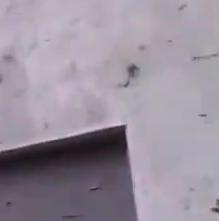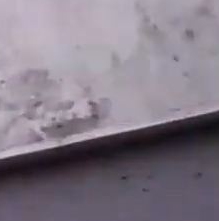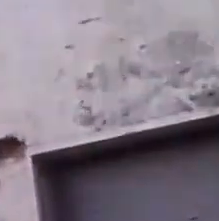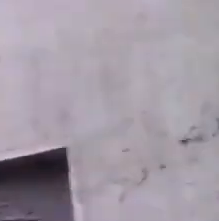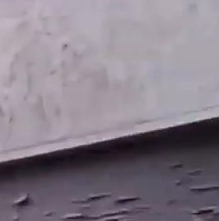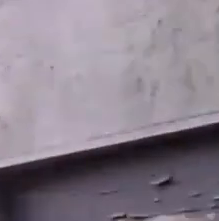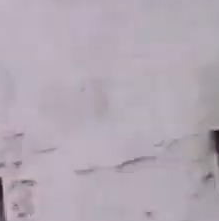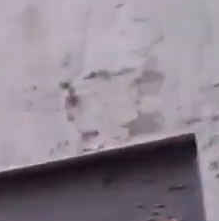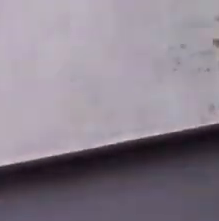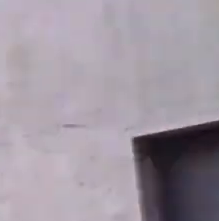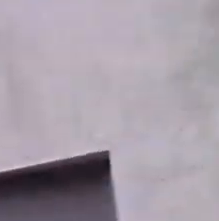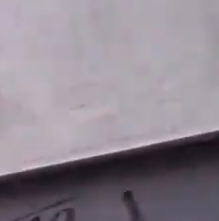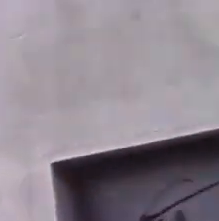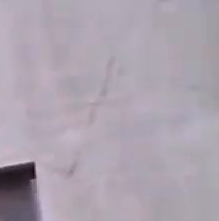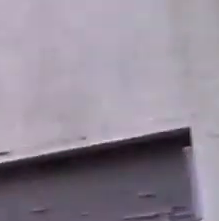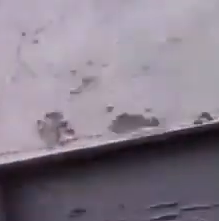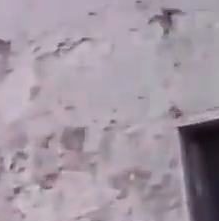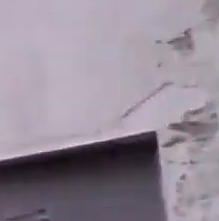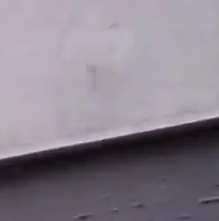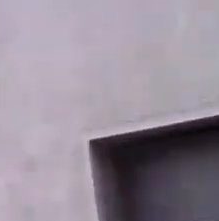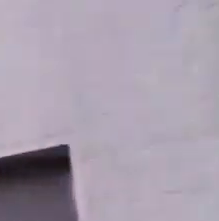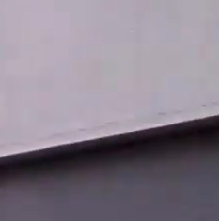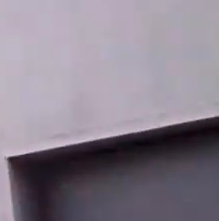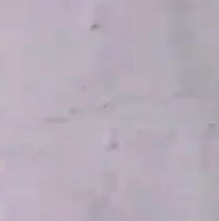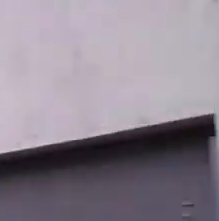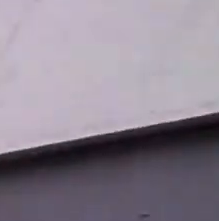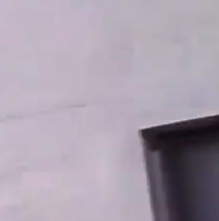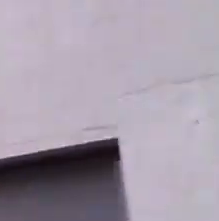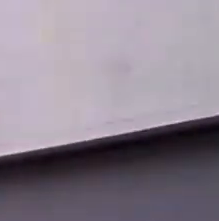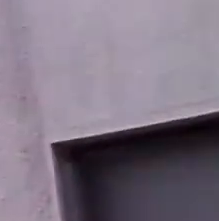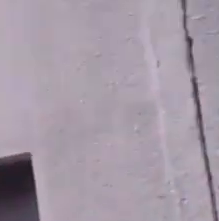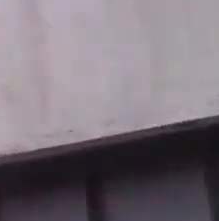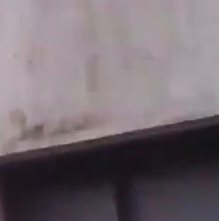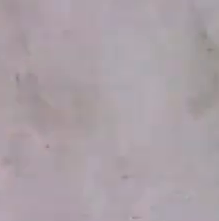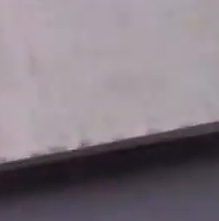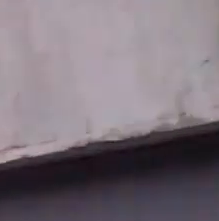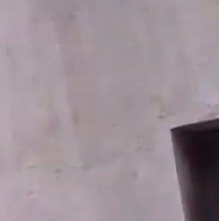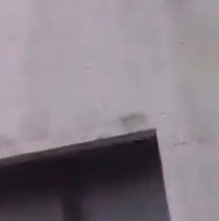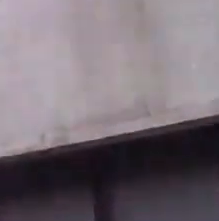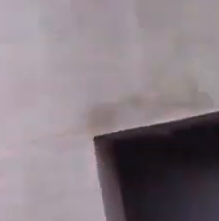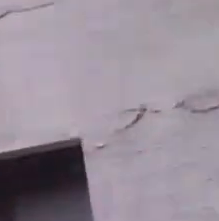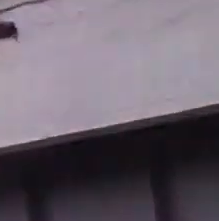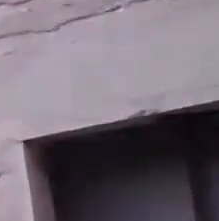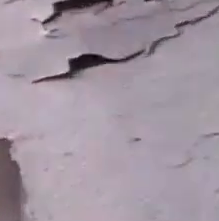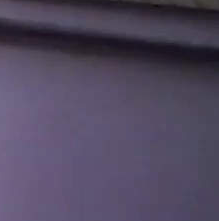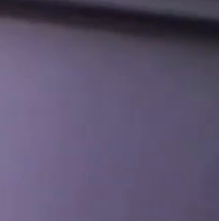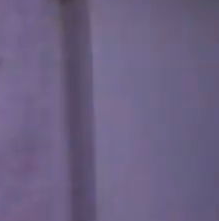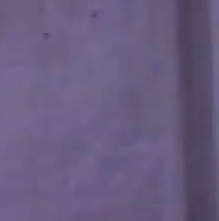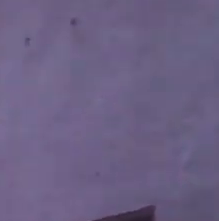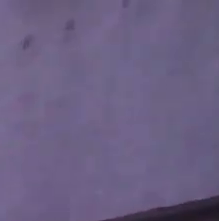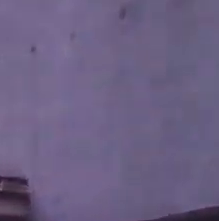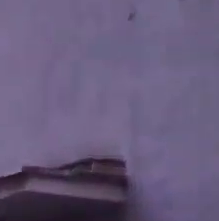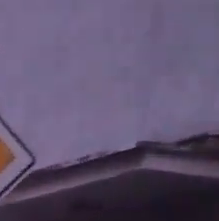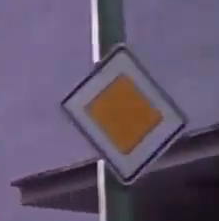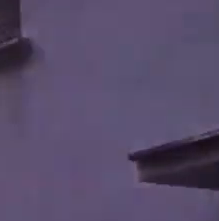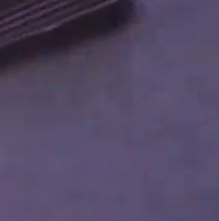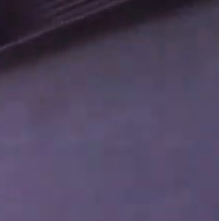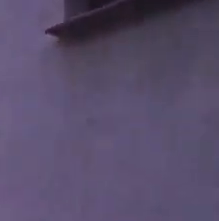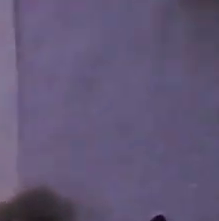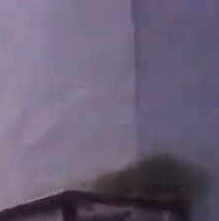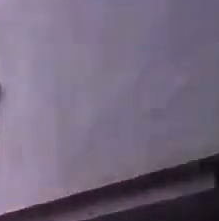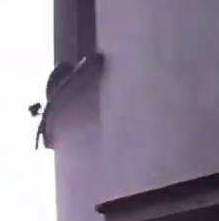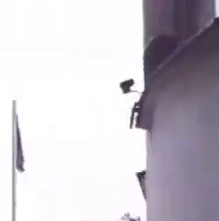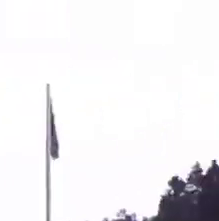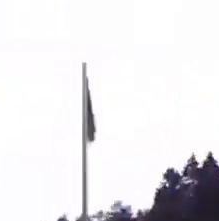gegründet. Wer Ansprechpartner, Informationen oder Diskussionen zu dem Thema sucht, findet sie am Stand des KV Hagens vorne im